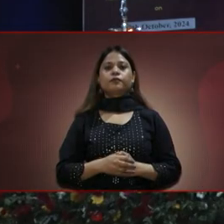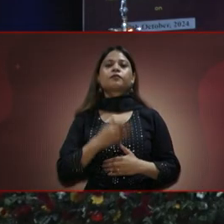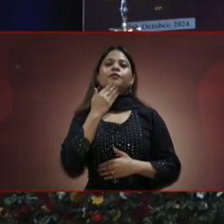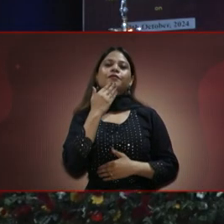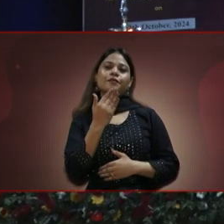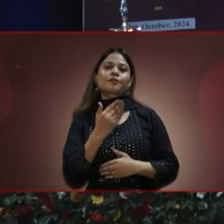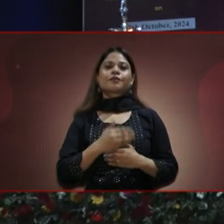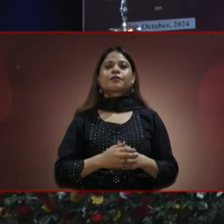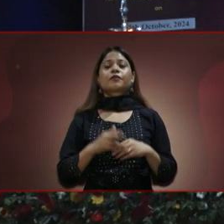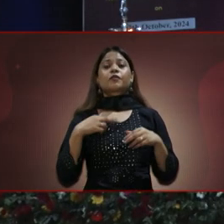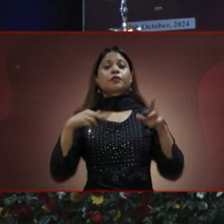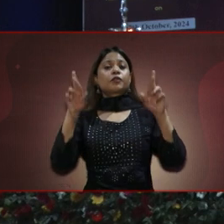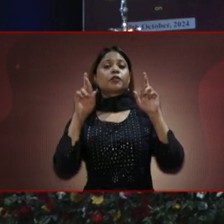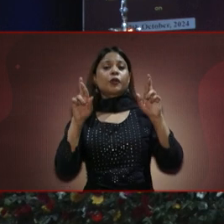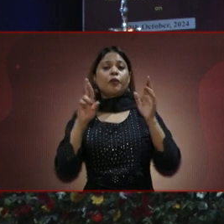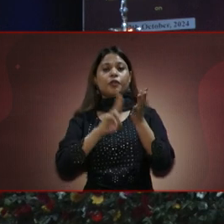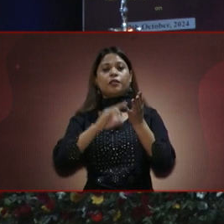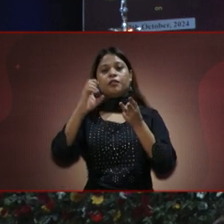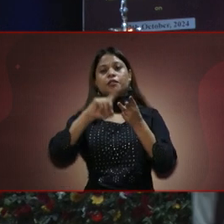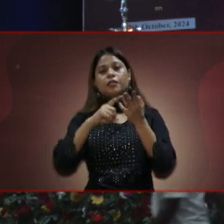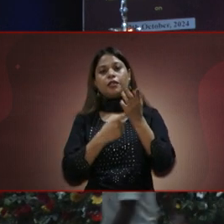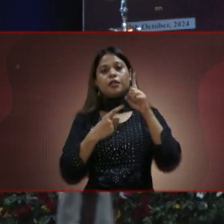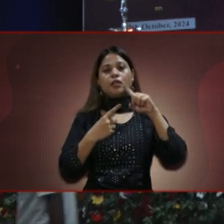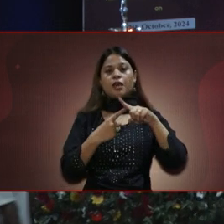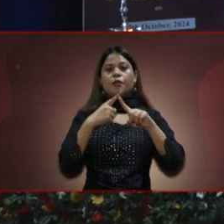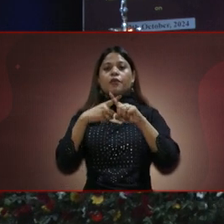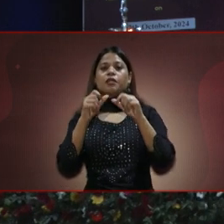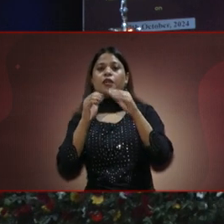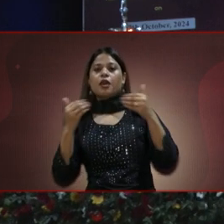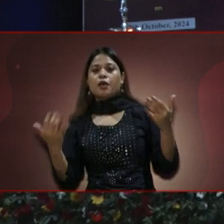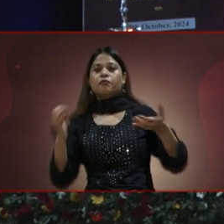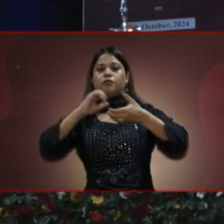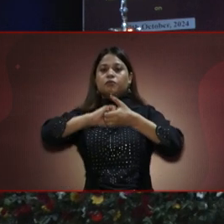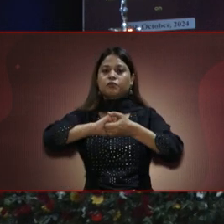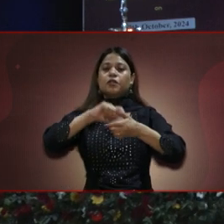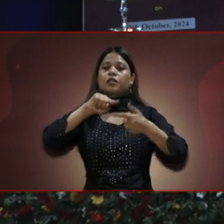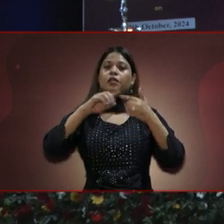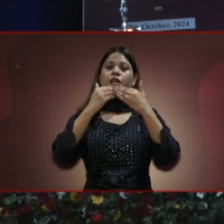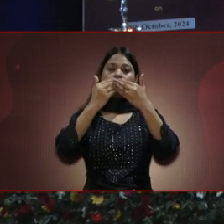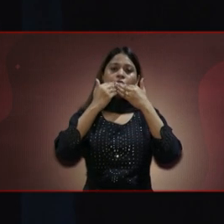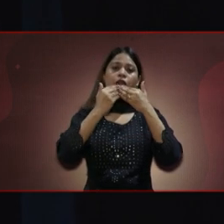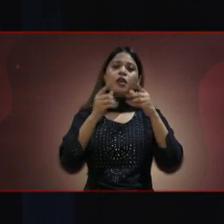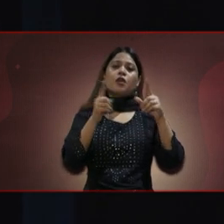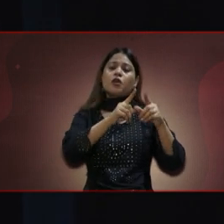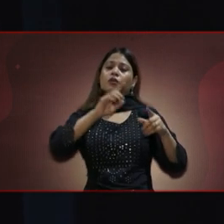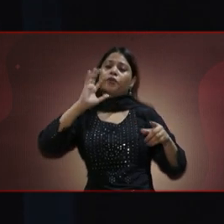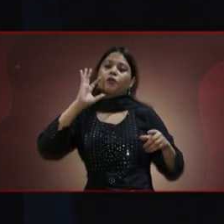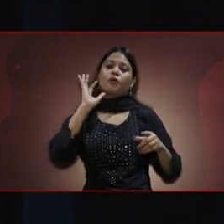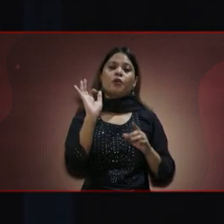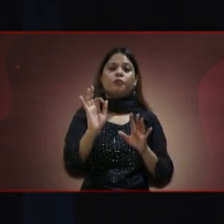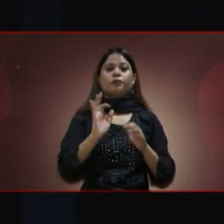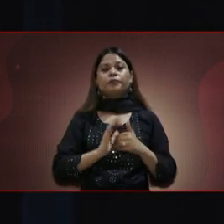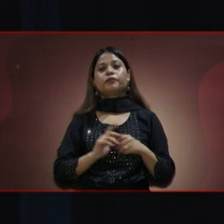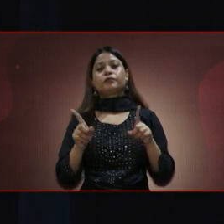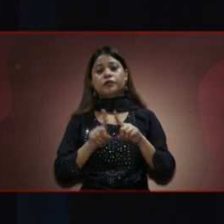धन्यवाद महोदय. हम उम्मीद करते हैं कि NCRT और Amazon का यह सहयोग शिक्षा के क्षेत्र में एक मील का पत्थर साबित हो. Well, we have a